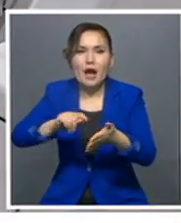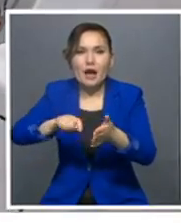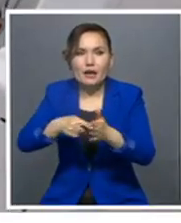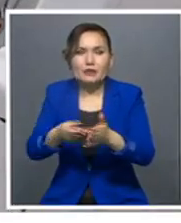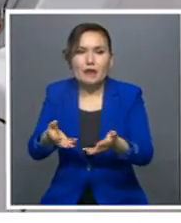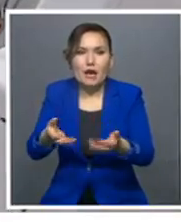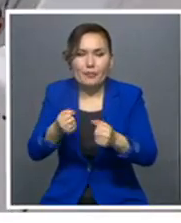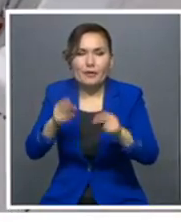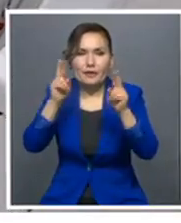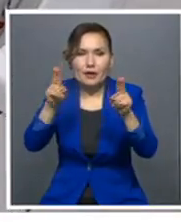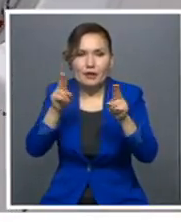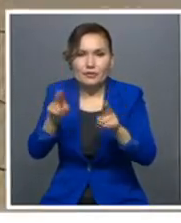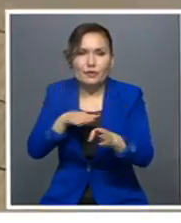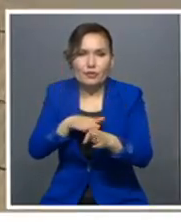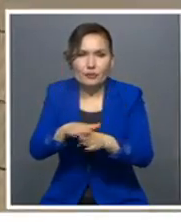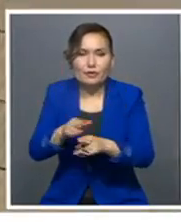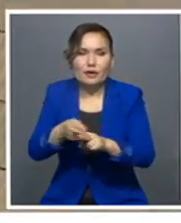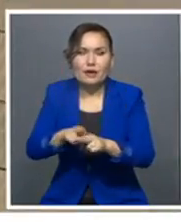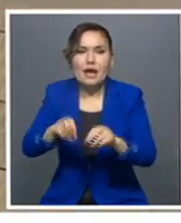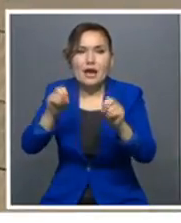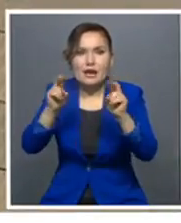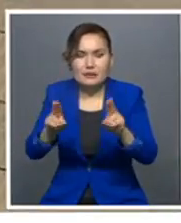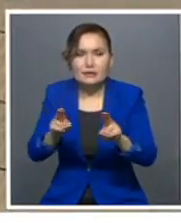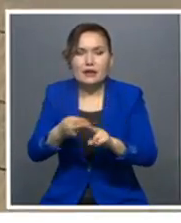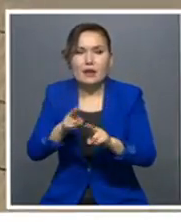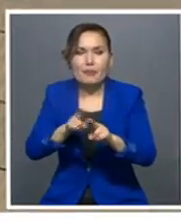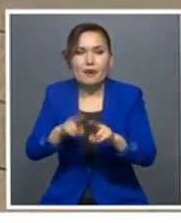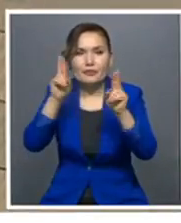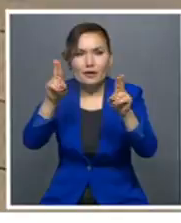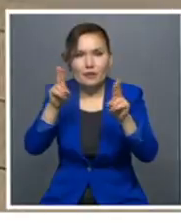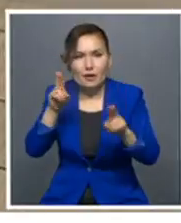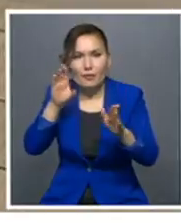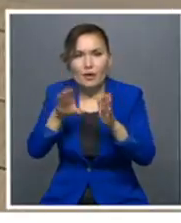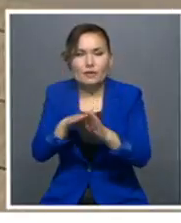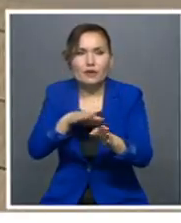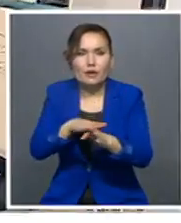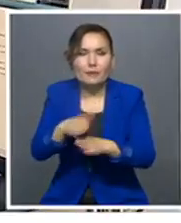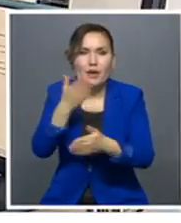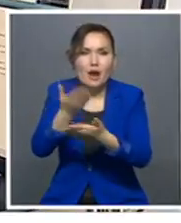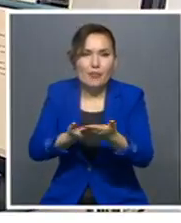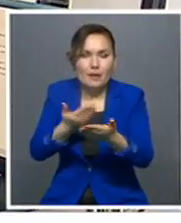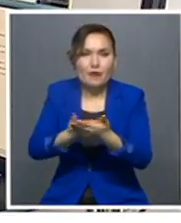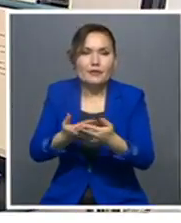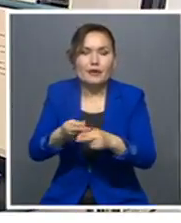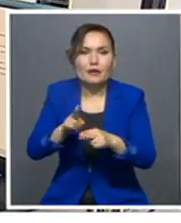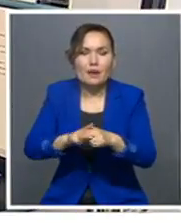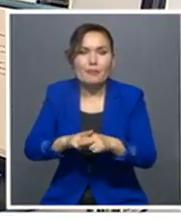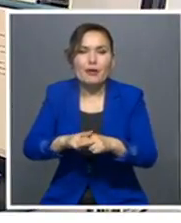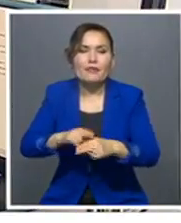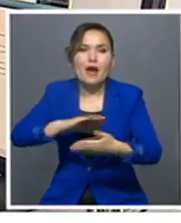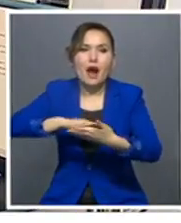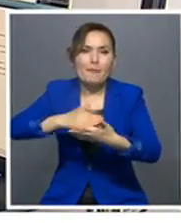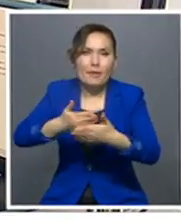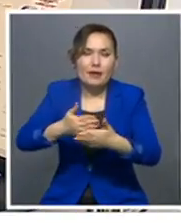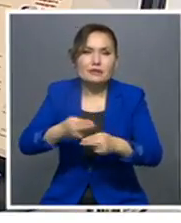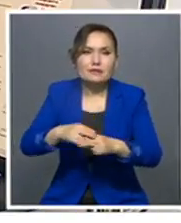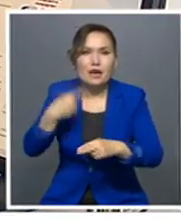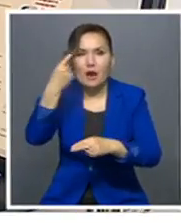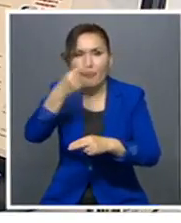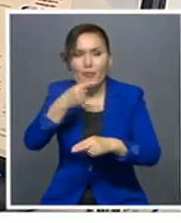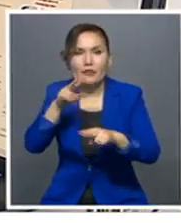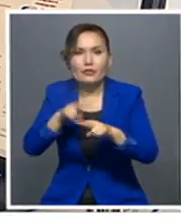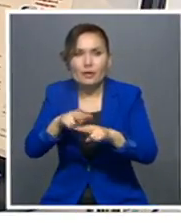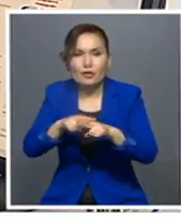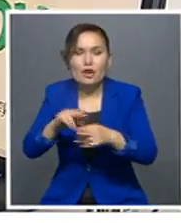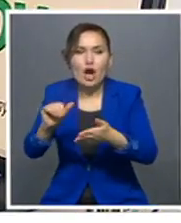алудың стандартты қадамдарын жасайсыз. Арнайы сілтемедегі тиісті нұсқаулық көрсетілген. Мамандардың сөзінше паспортты жеке басын куәландыратын